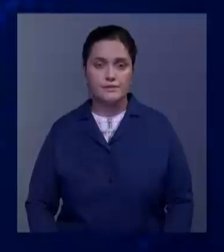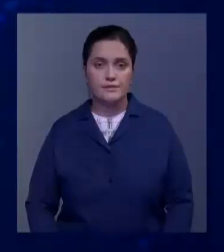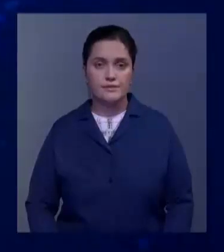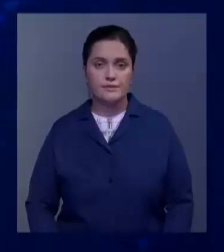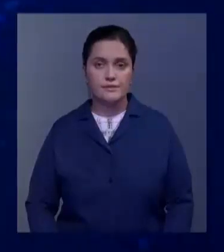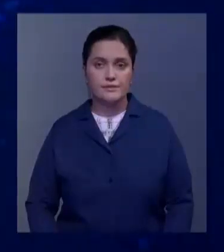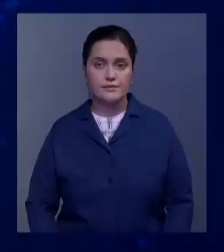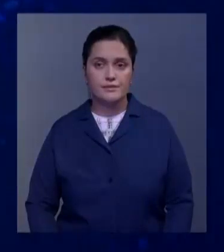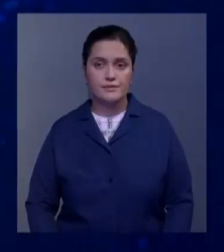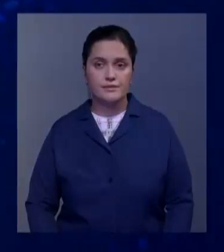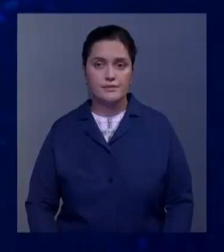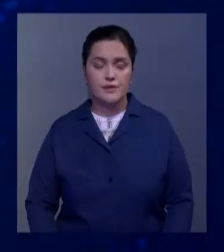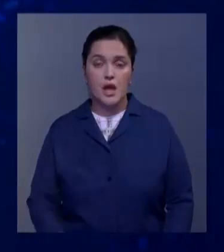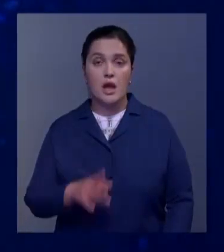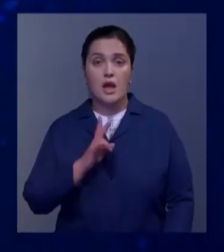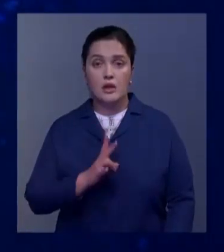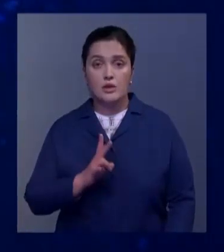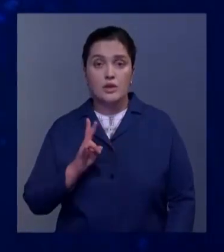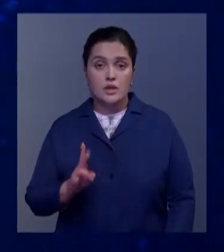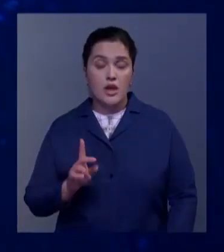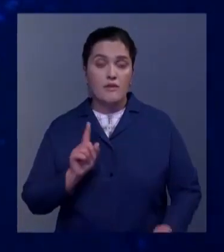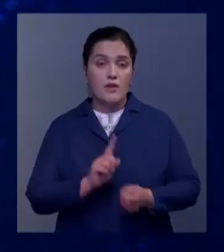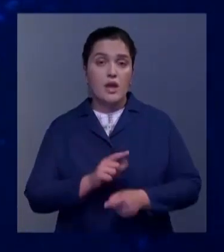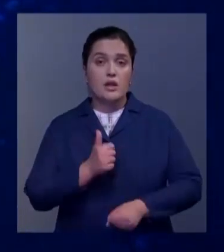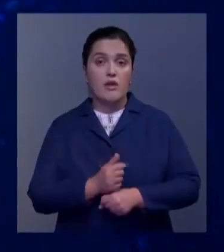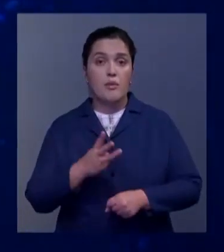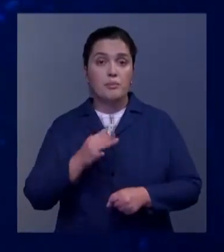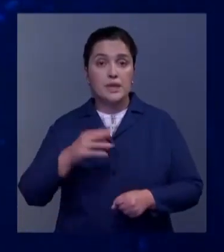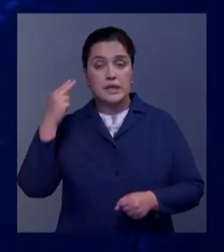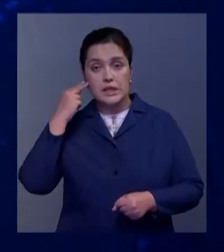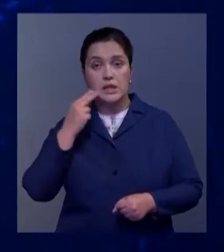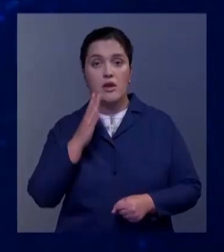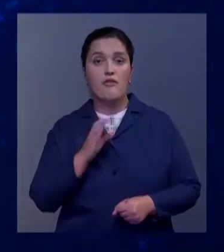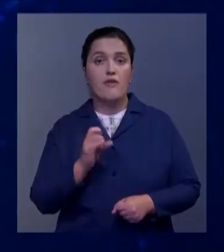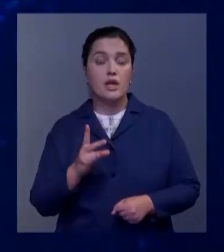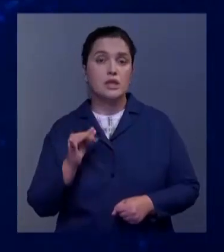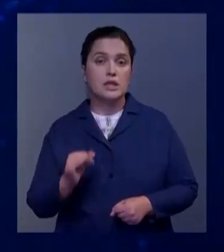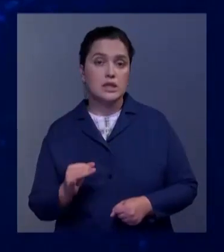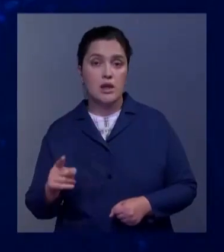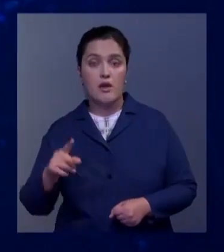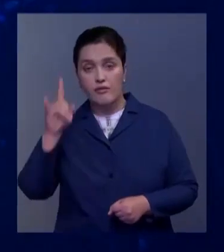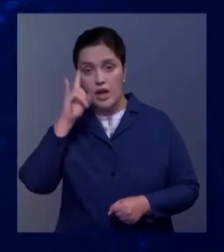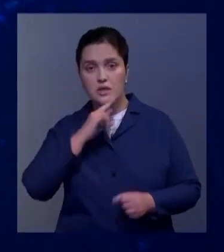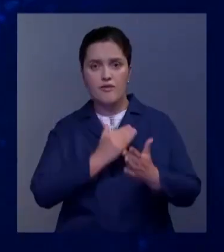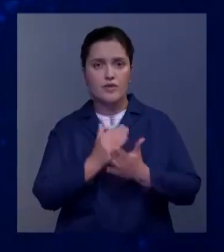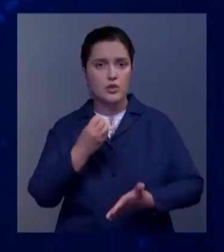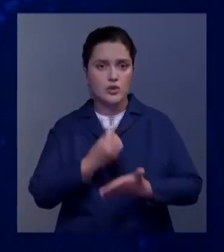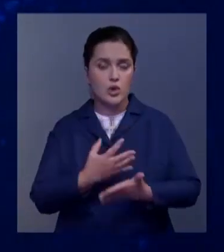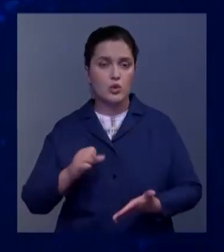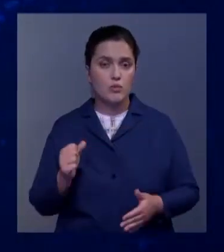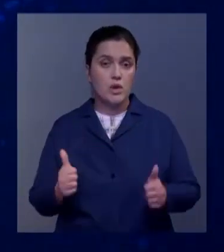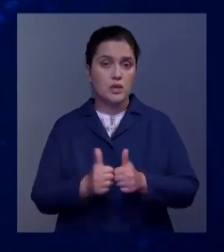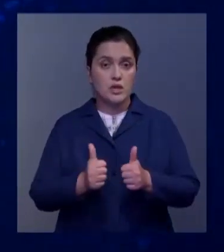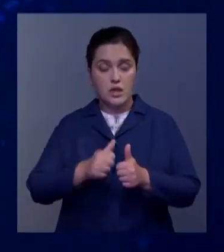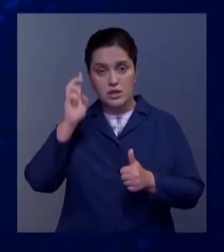И возвращаемся к событиям в нашей стране. Нурсултан Назарбаев встретился с главой МИД Китая Ван И. Елбасы отметил, в Казахстане высоко ценят дружбу с